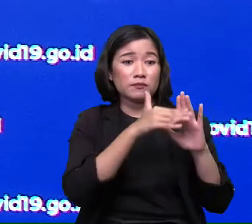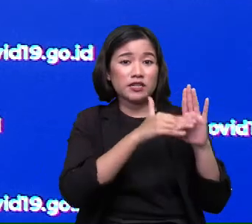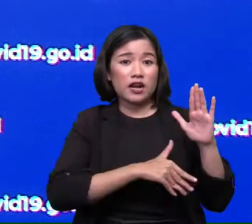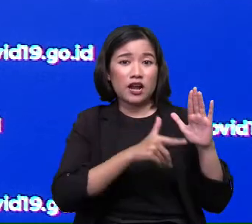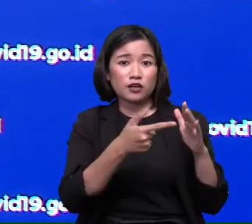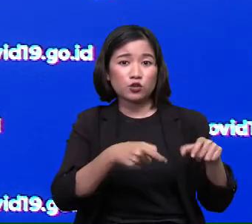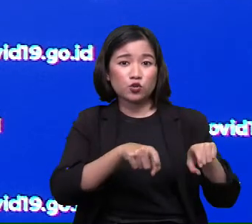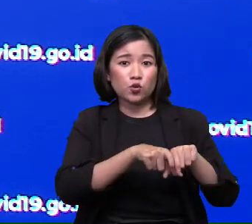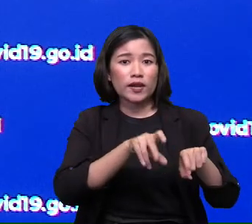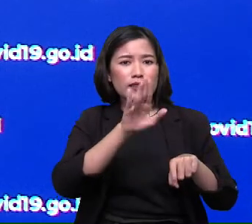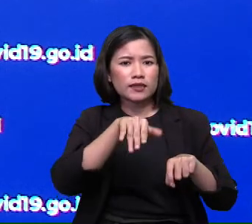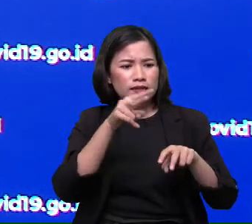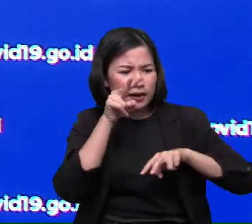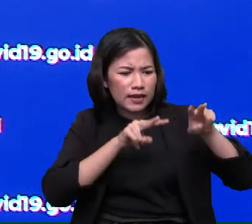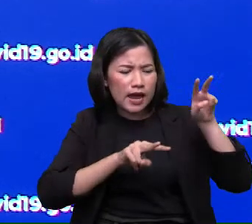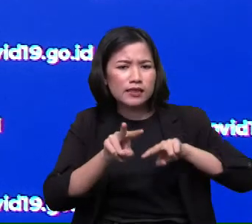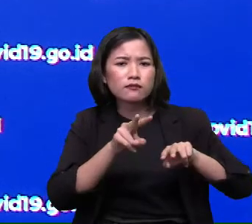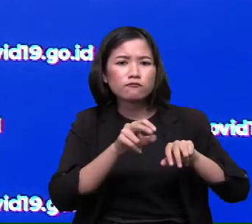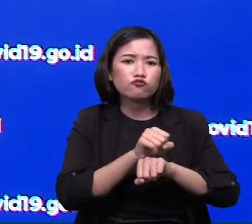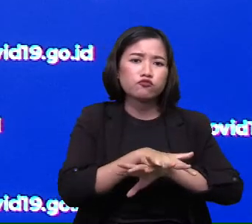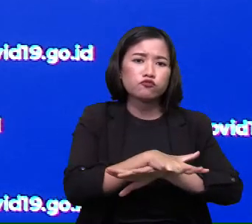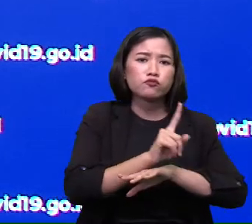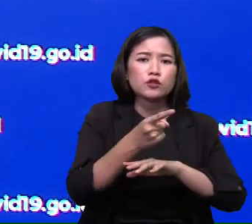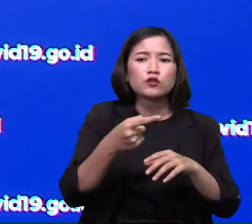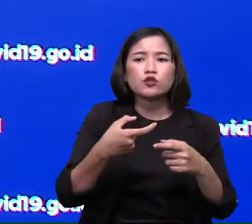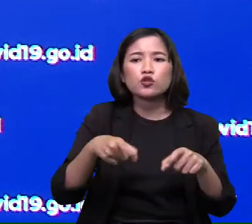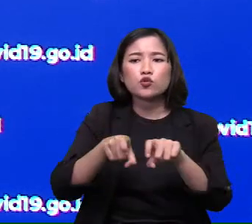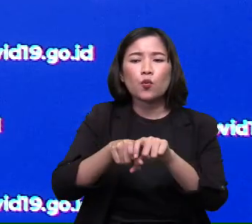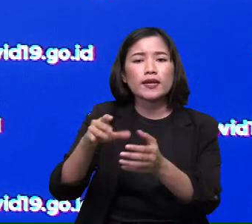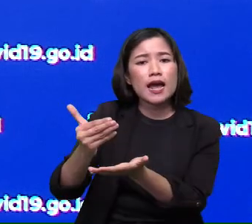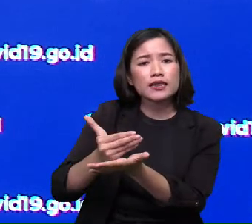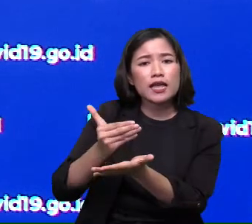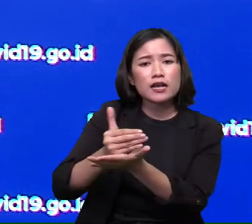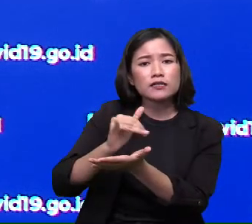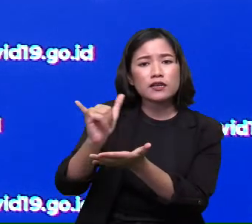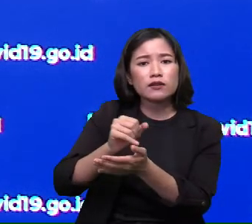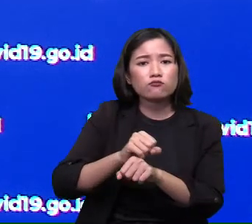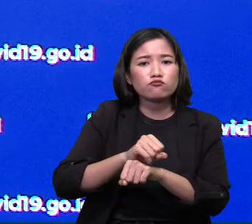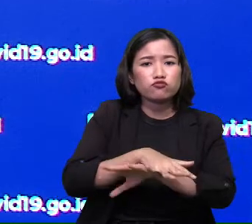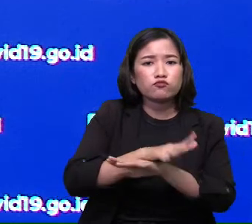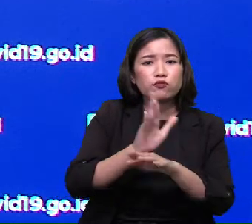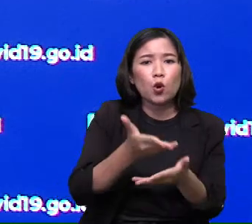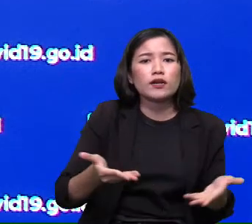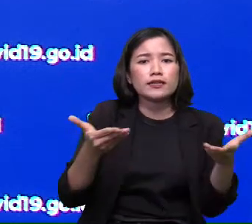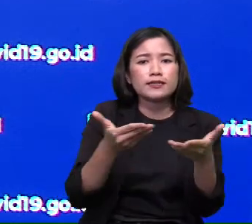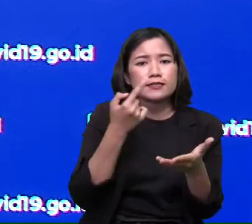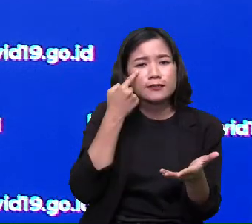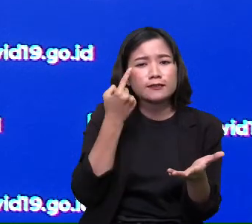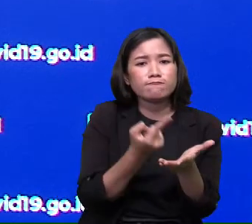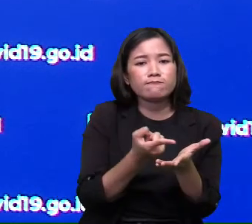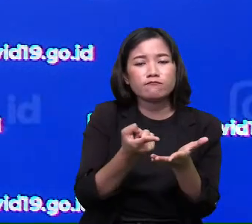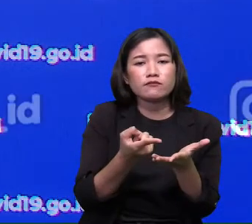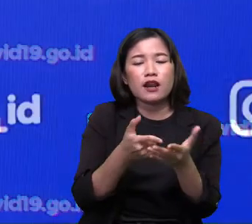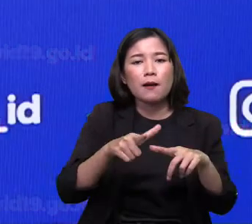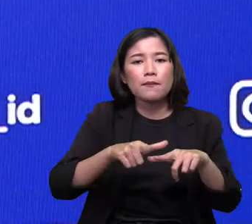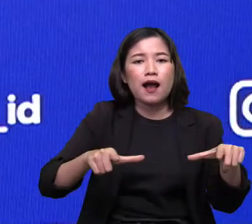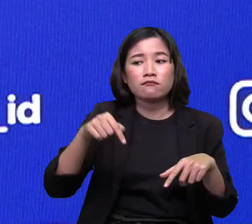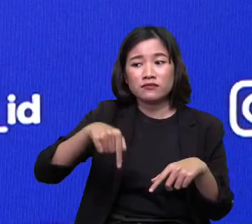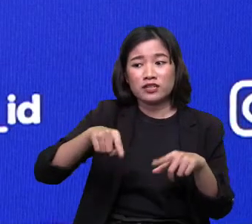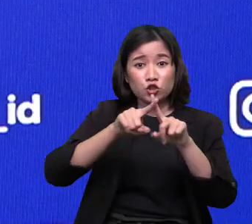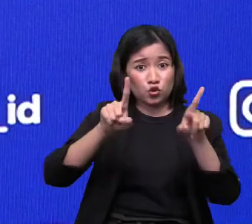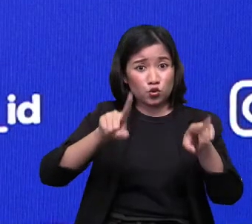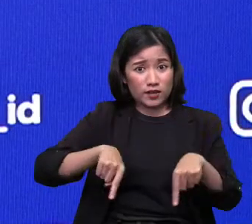terus dipantau implementasinya sesuai data dan kondisi real yang ada di lapangan dimohon agar surat edaran ini